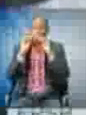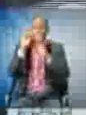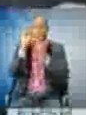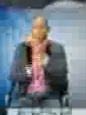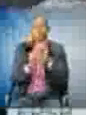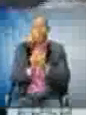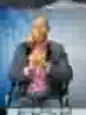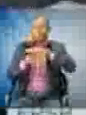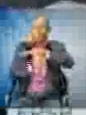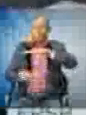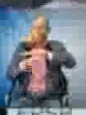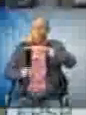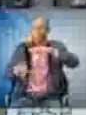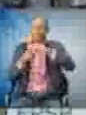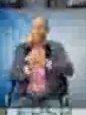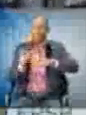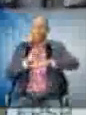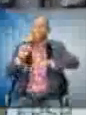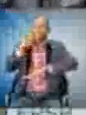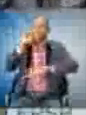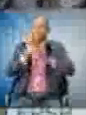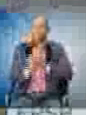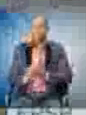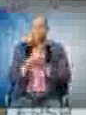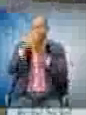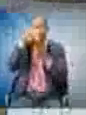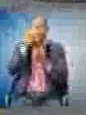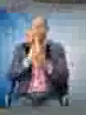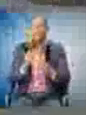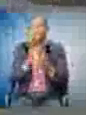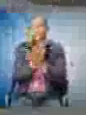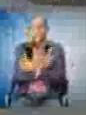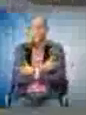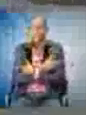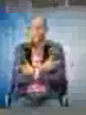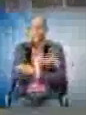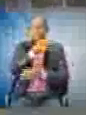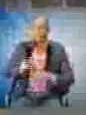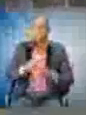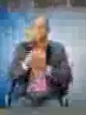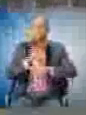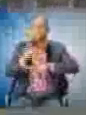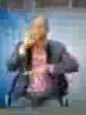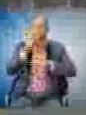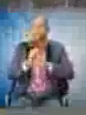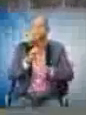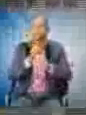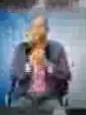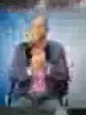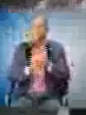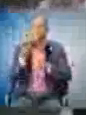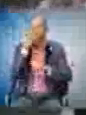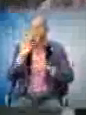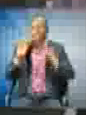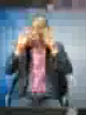secondaire et professionnel, les élèves et écoliers sont en détente. Ceux du secondaire viennent de passer l'épreuve du